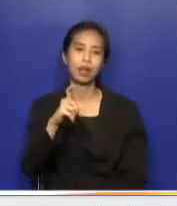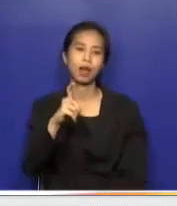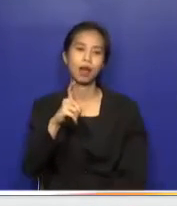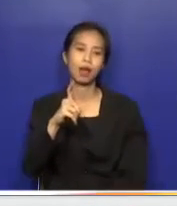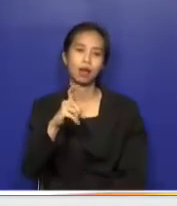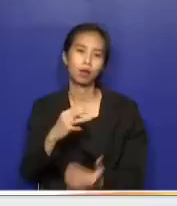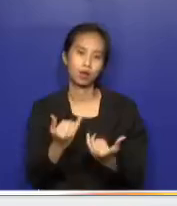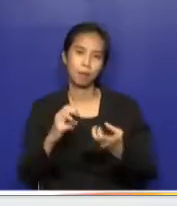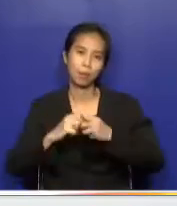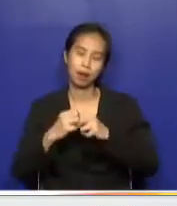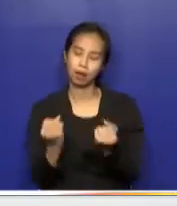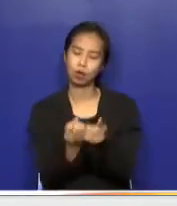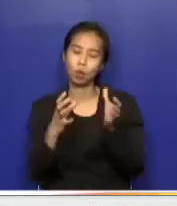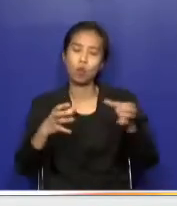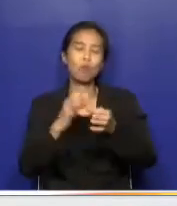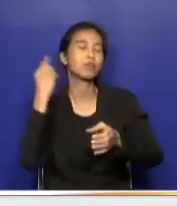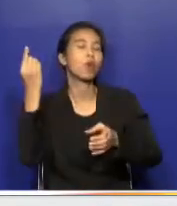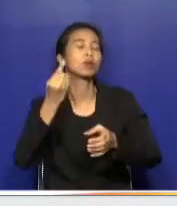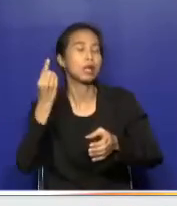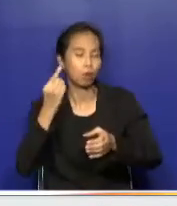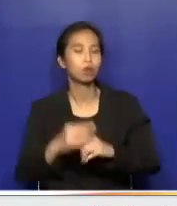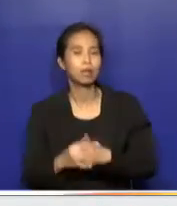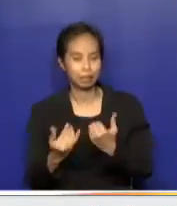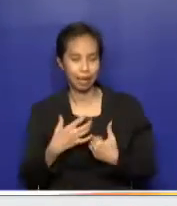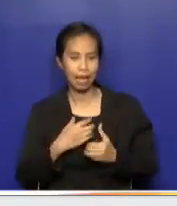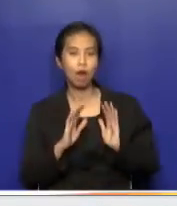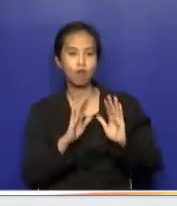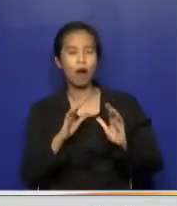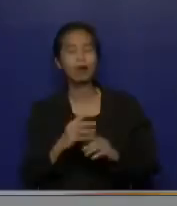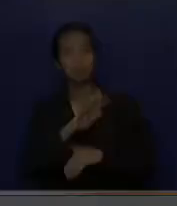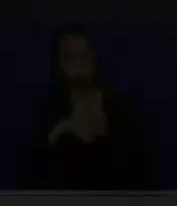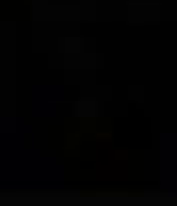ากับนักท่องเที่ยวครับก็เลยอยากฝากท่านประธาน3เรื่องครับขอบคุณครับท่านประธาน ครับ